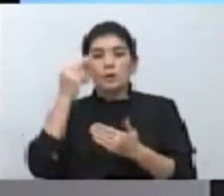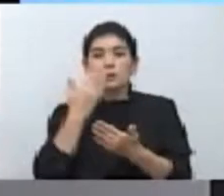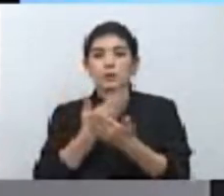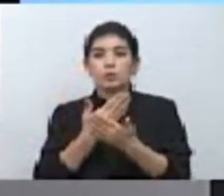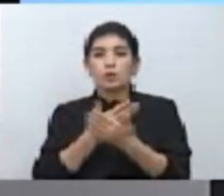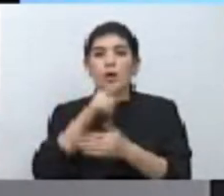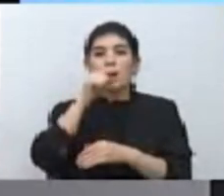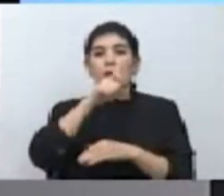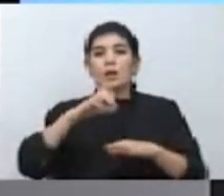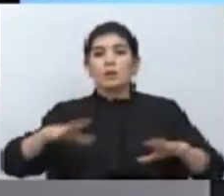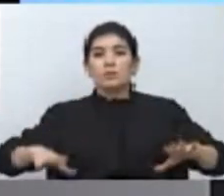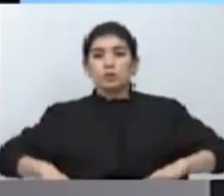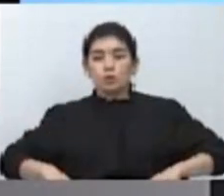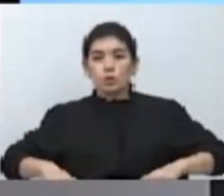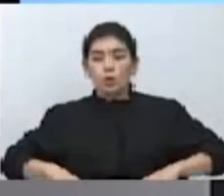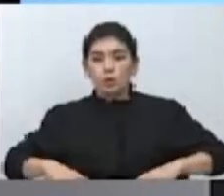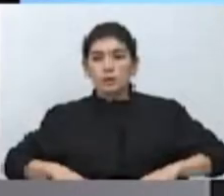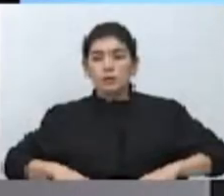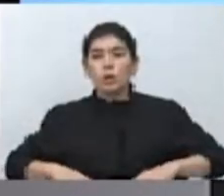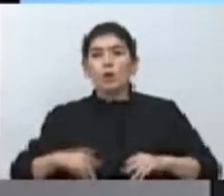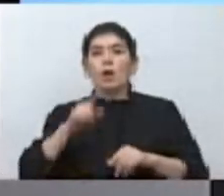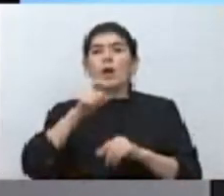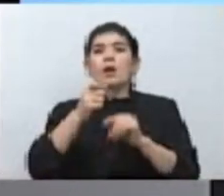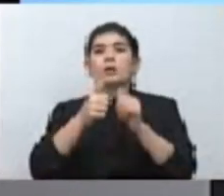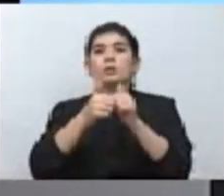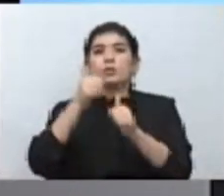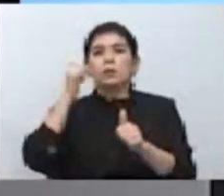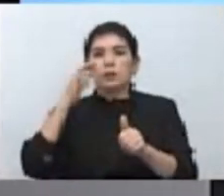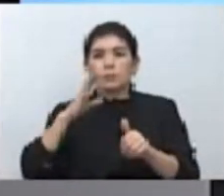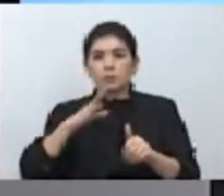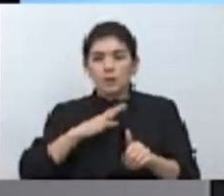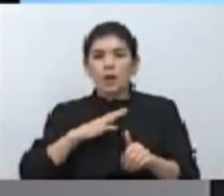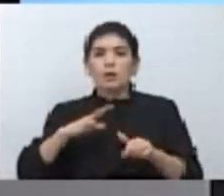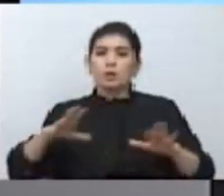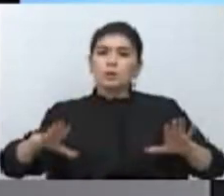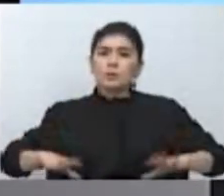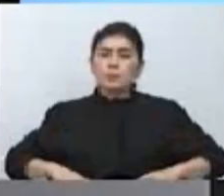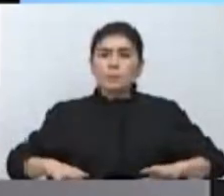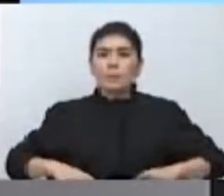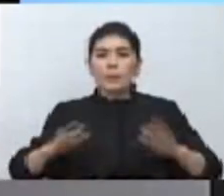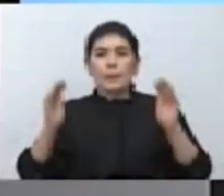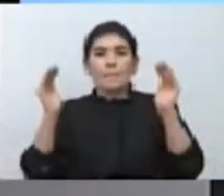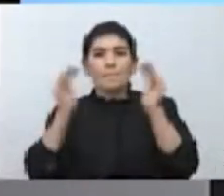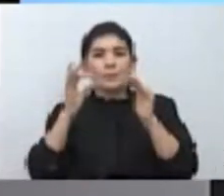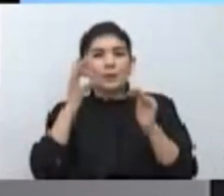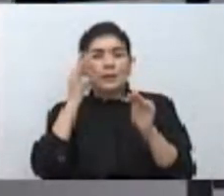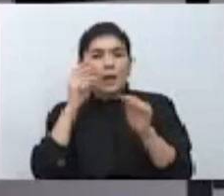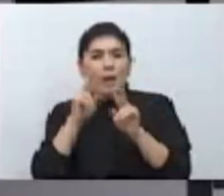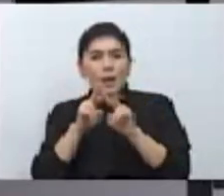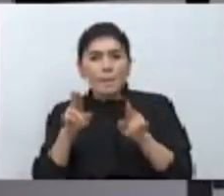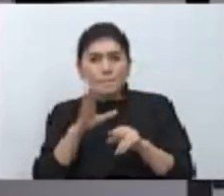otlar evolyutsiyasini oladigan bo'lsak, dastlab otlar tulkidek keladigan yirtqich hayvonlar